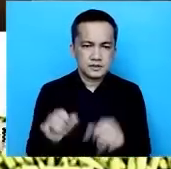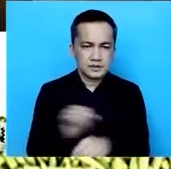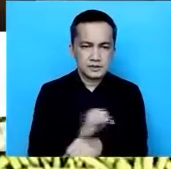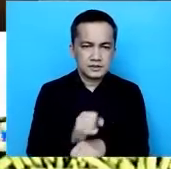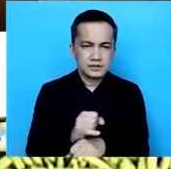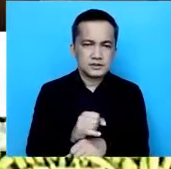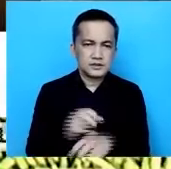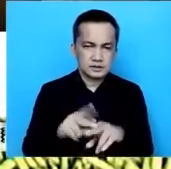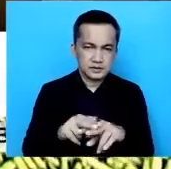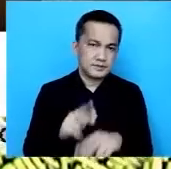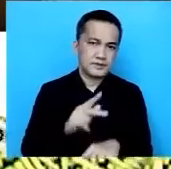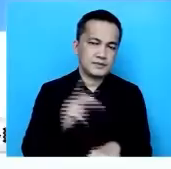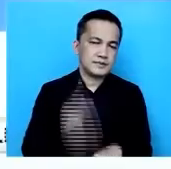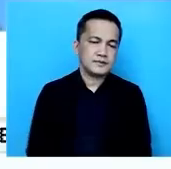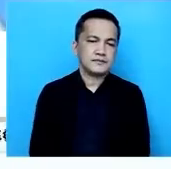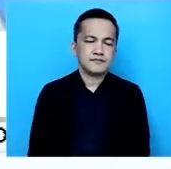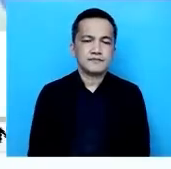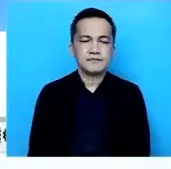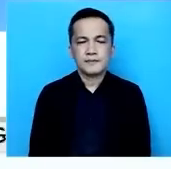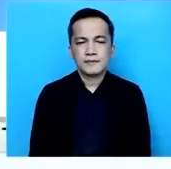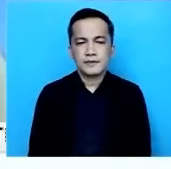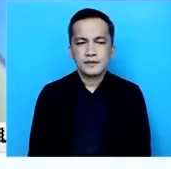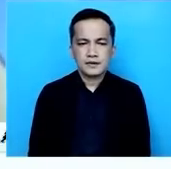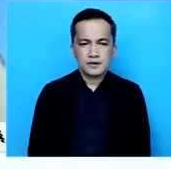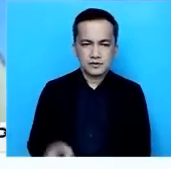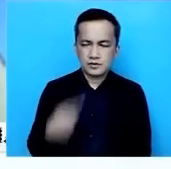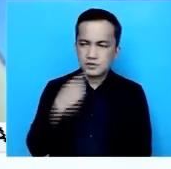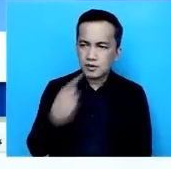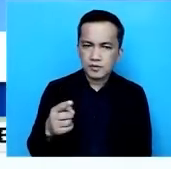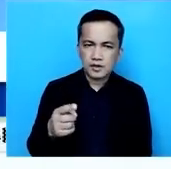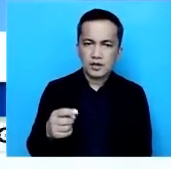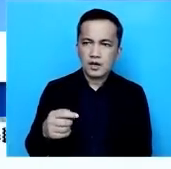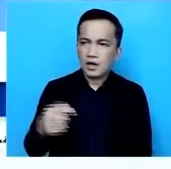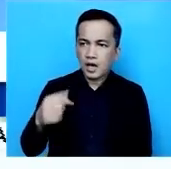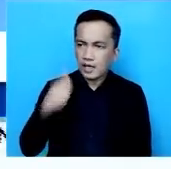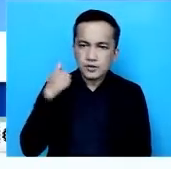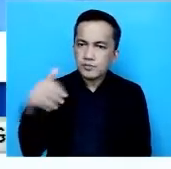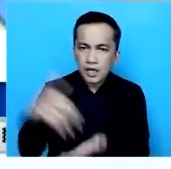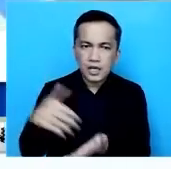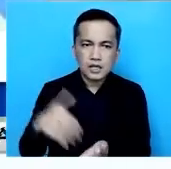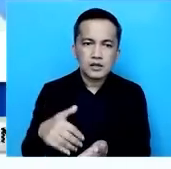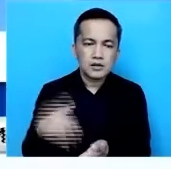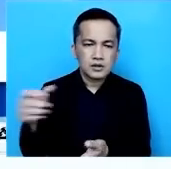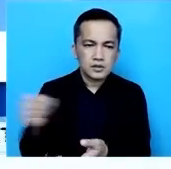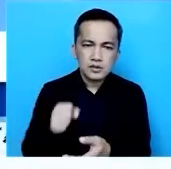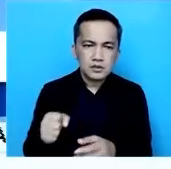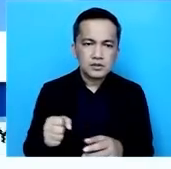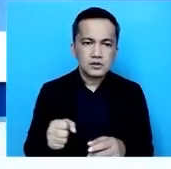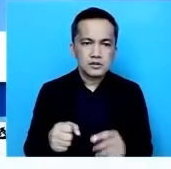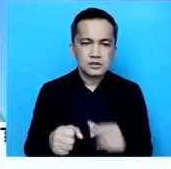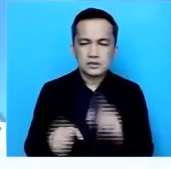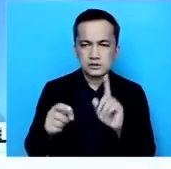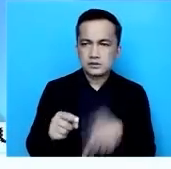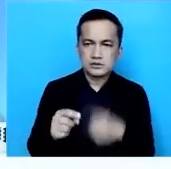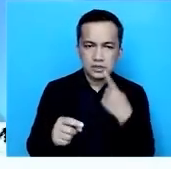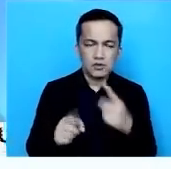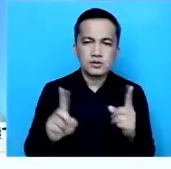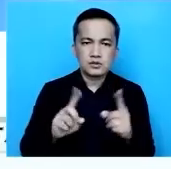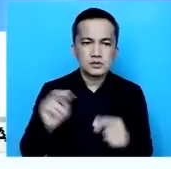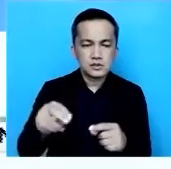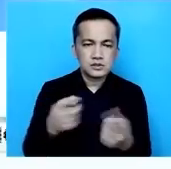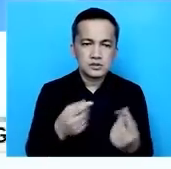sa bansa. Yung mga resource persons din natin ayaw din mag-aral. Hindi magsabi kung ano yung kailangan gawin. Dahil lahat